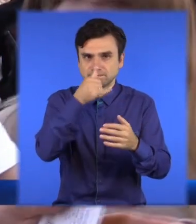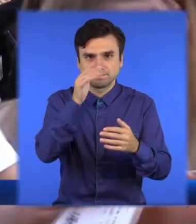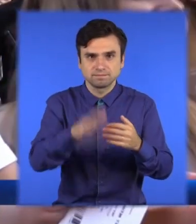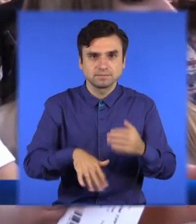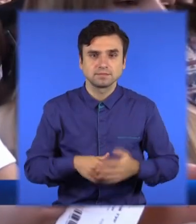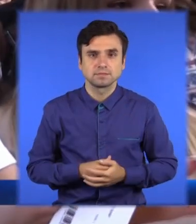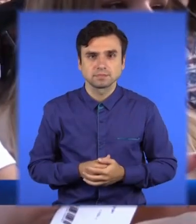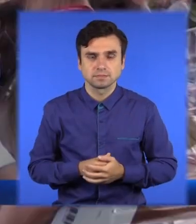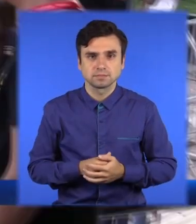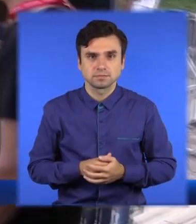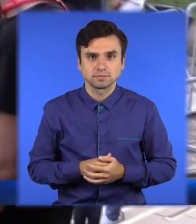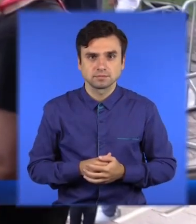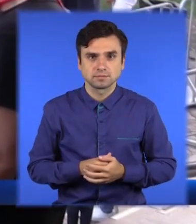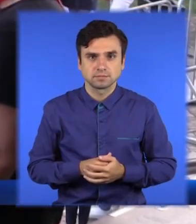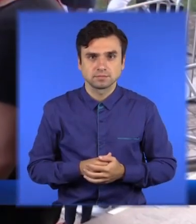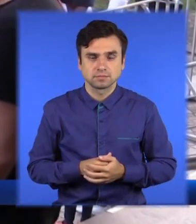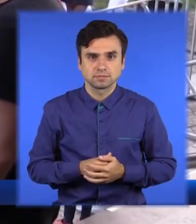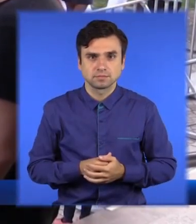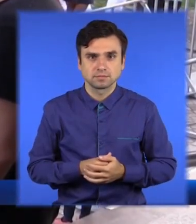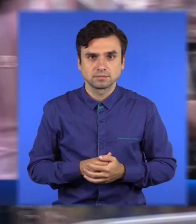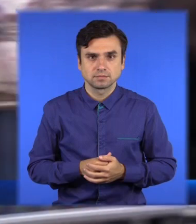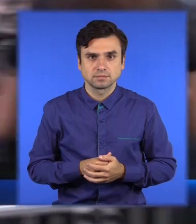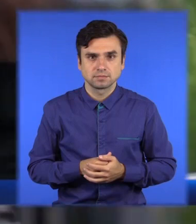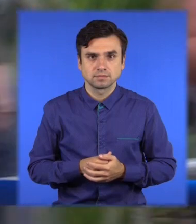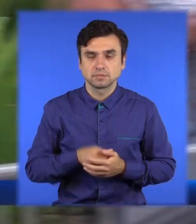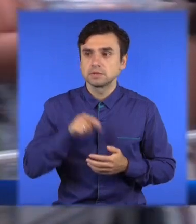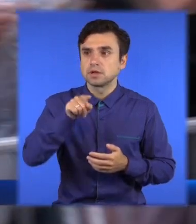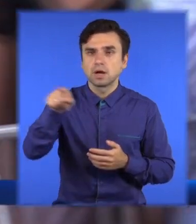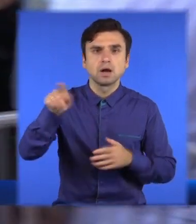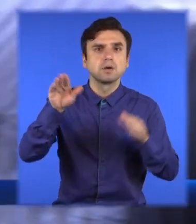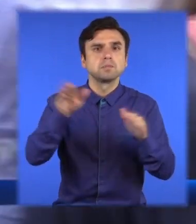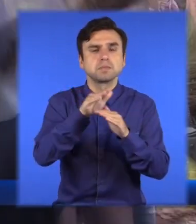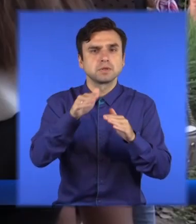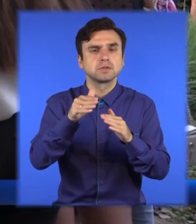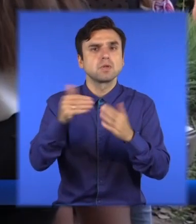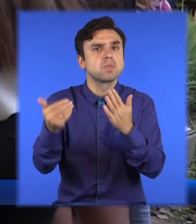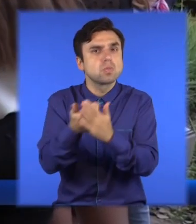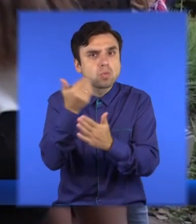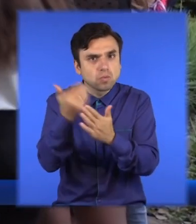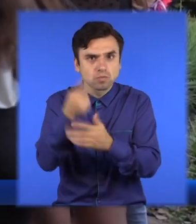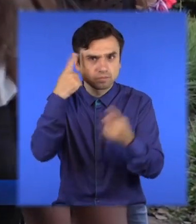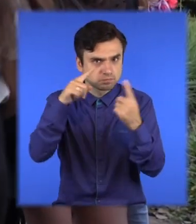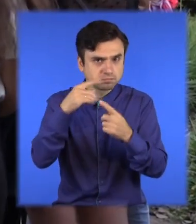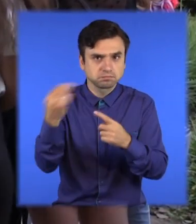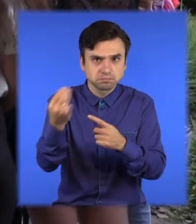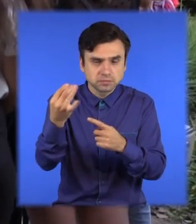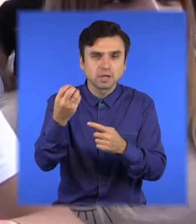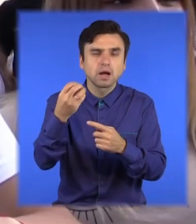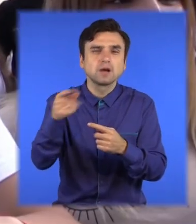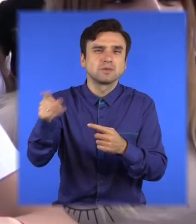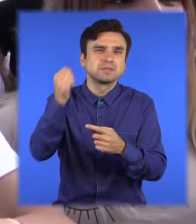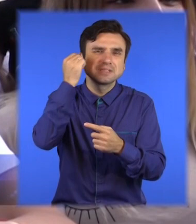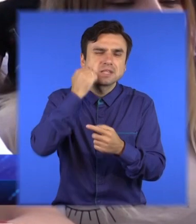Валерія майже 2 години в очікуванні, аби побачити улюбленого артиста. Зловити ритм хочуть всі, тому не втрачають оптимізму та